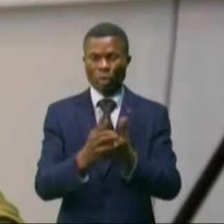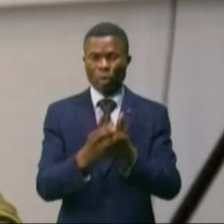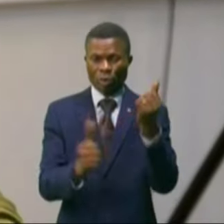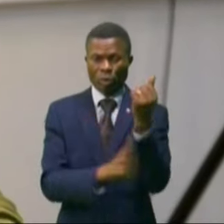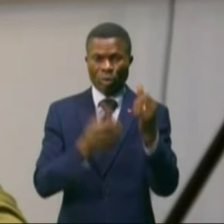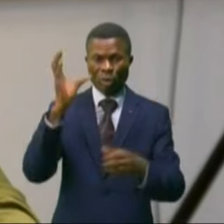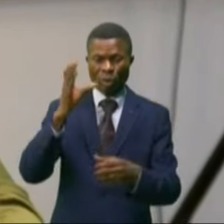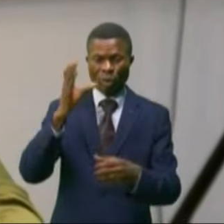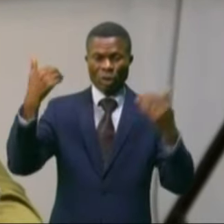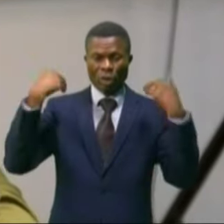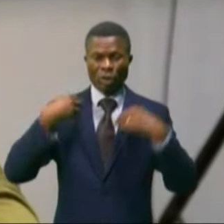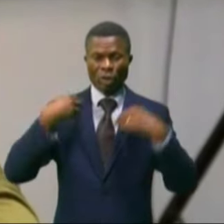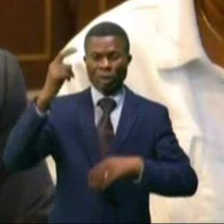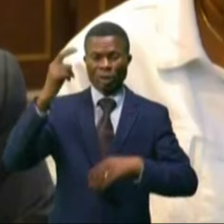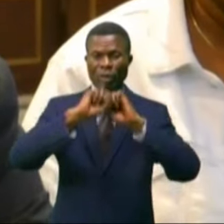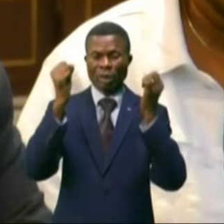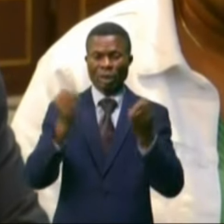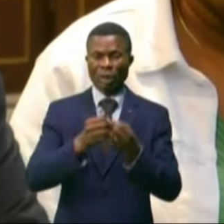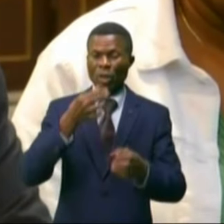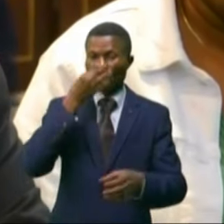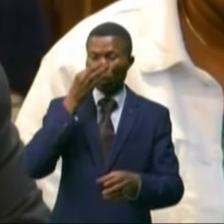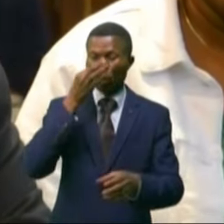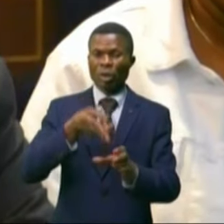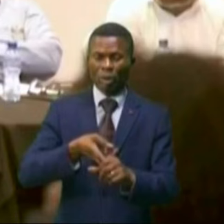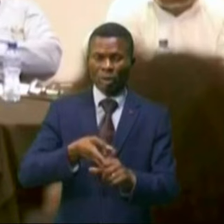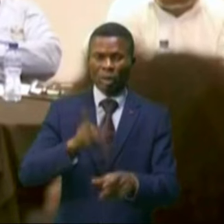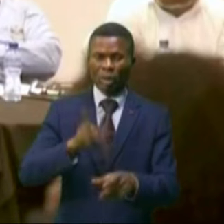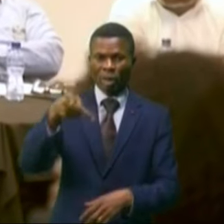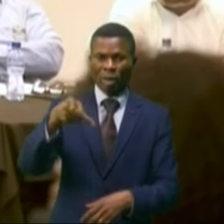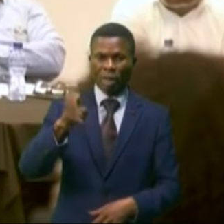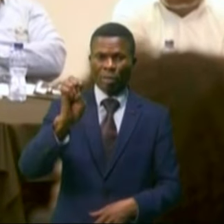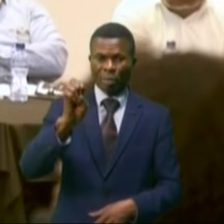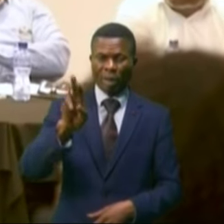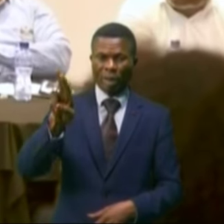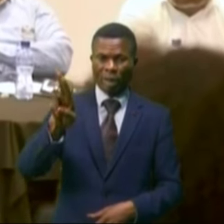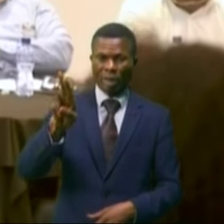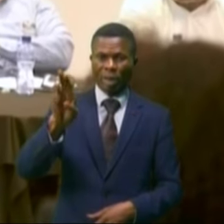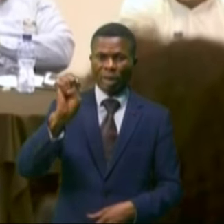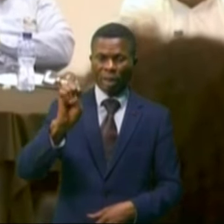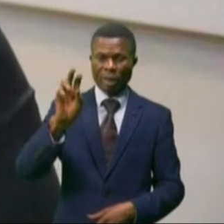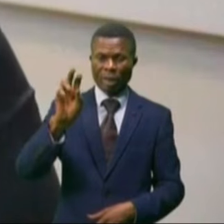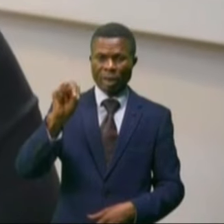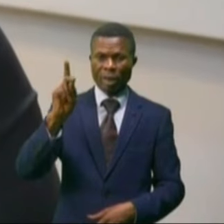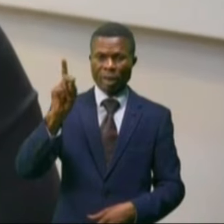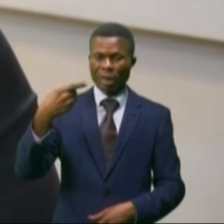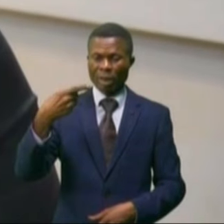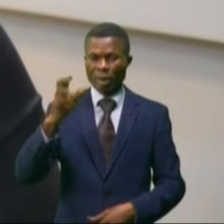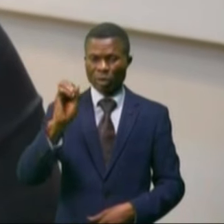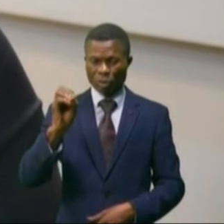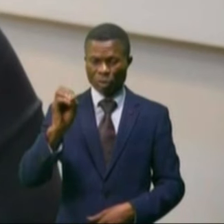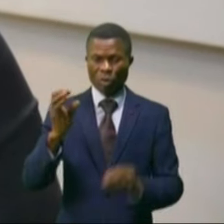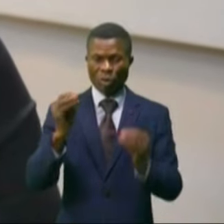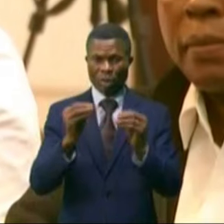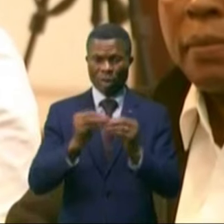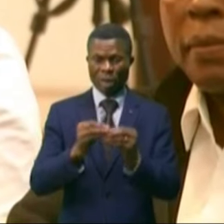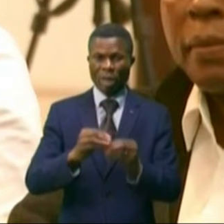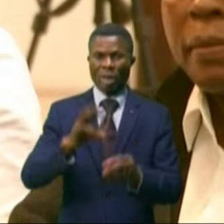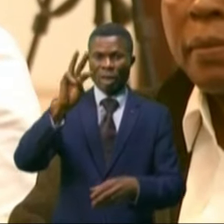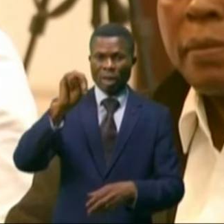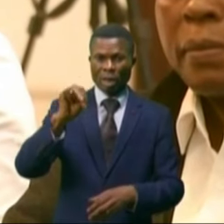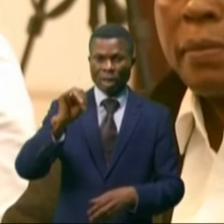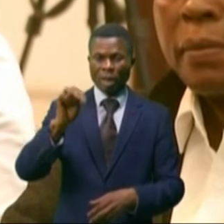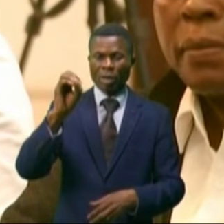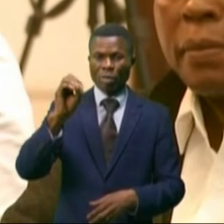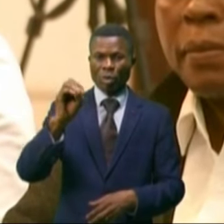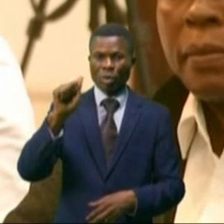et les hauts cadres de la société pétrolière Perenco. Présidée par le ministre lui-même, la réunion de Moanda a permis de faire